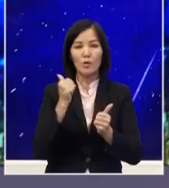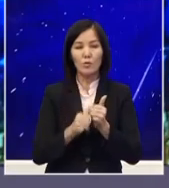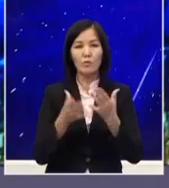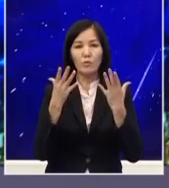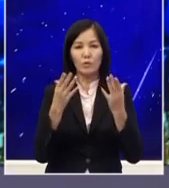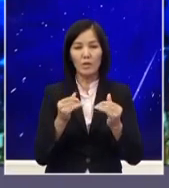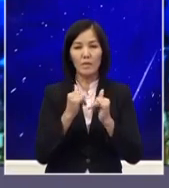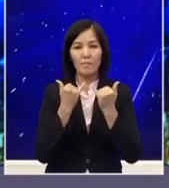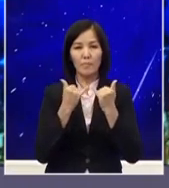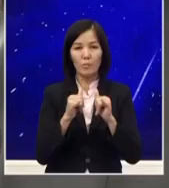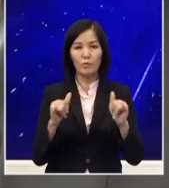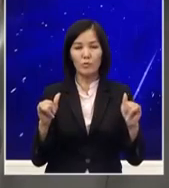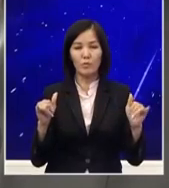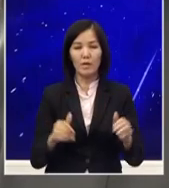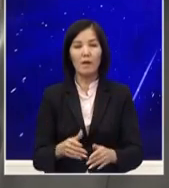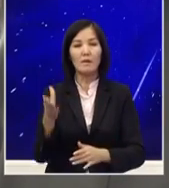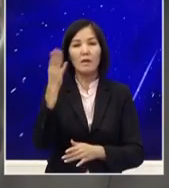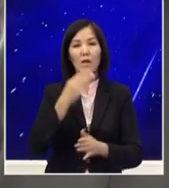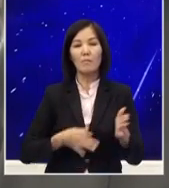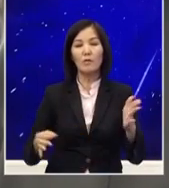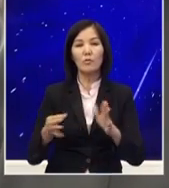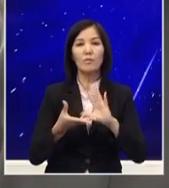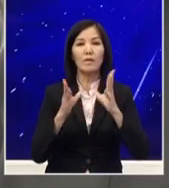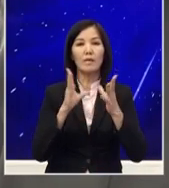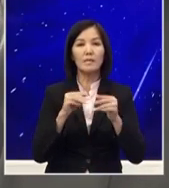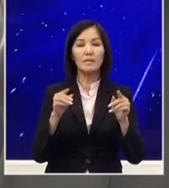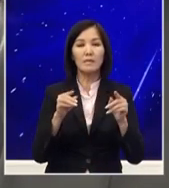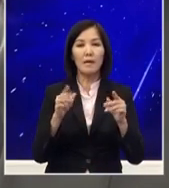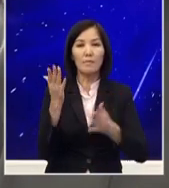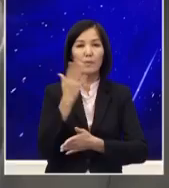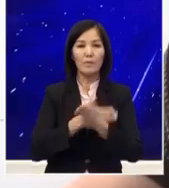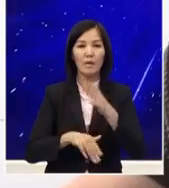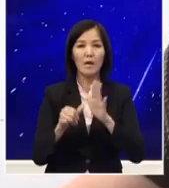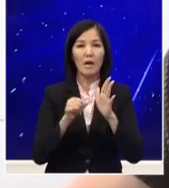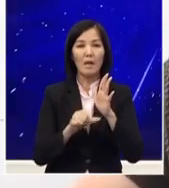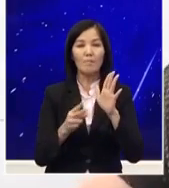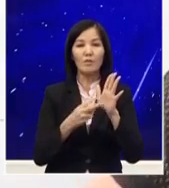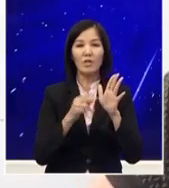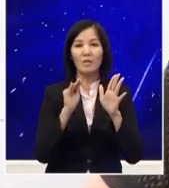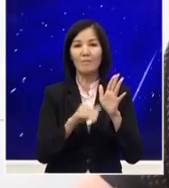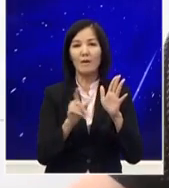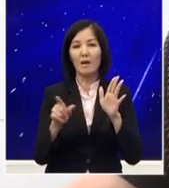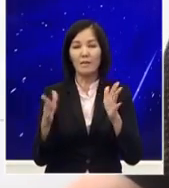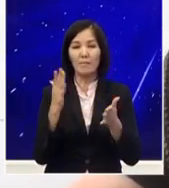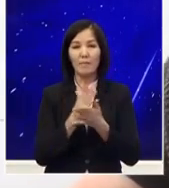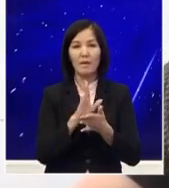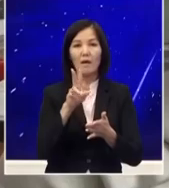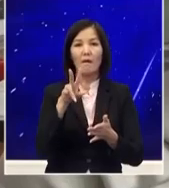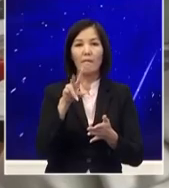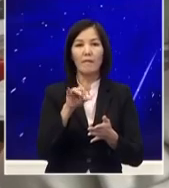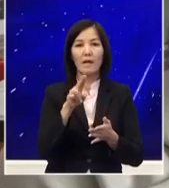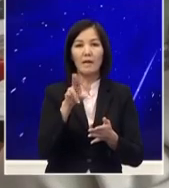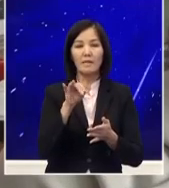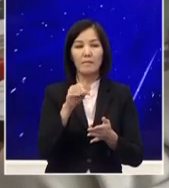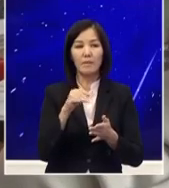санап өсуде. Алматы облысында жалпы ерекше күтімді қажет ететін 67000 азамат тұрады. Бірі Владимир Воровьев.